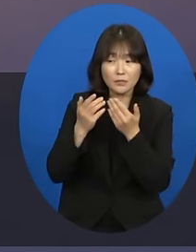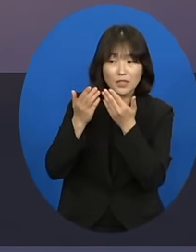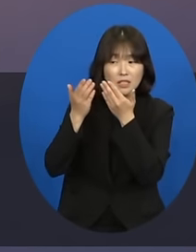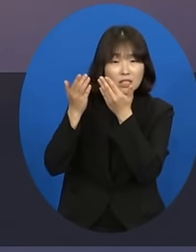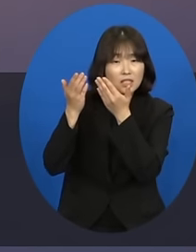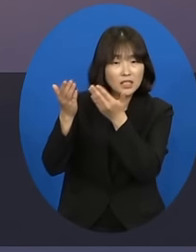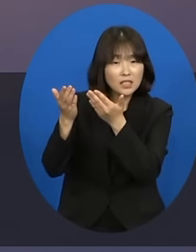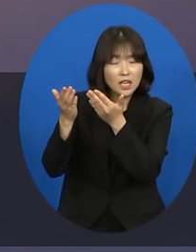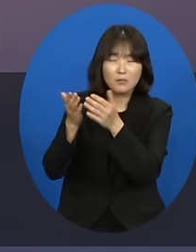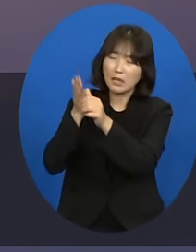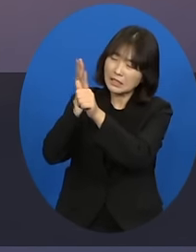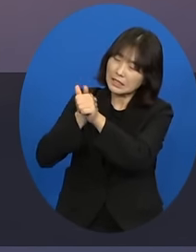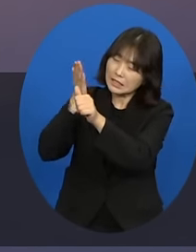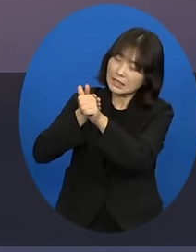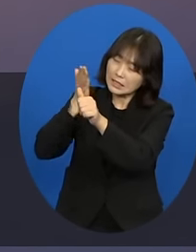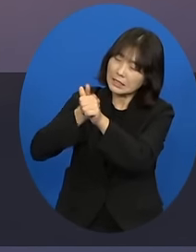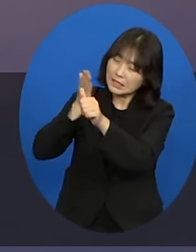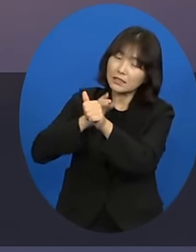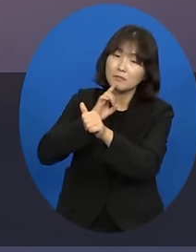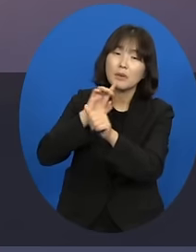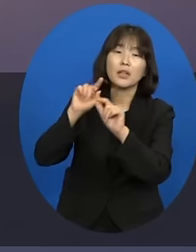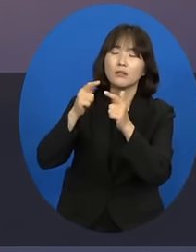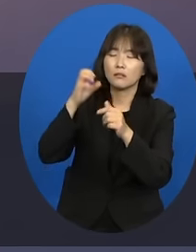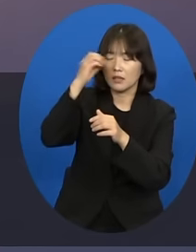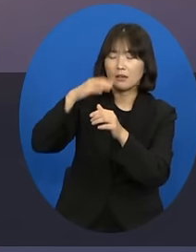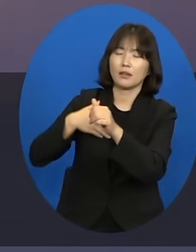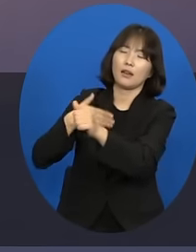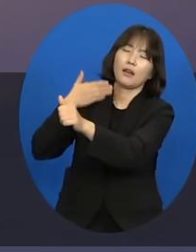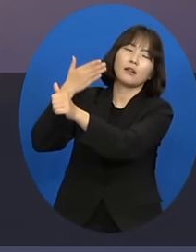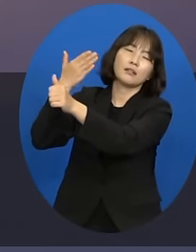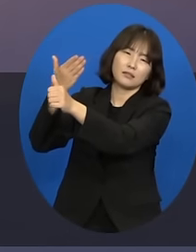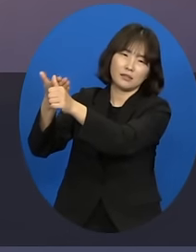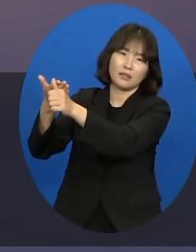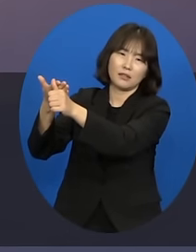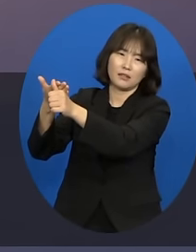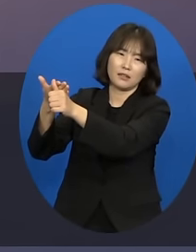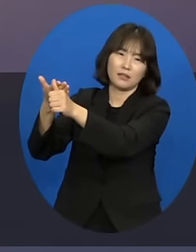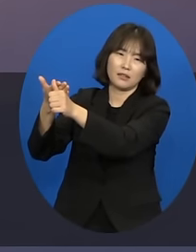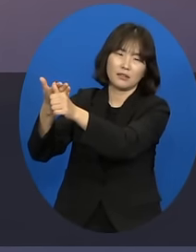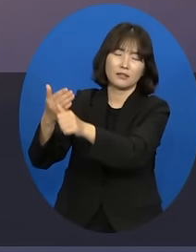요청하고 그런 게 아니라 그냥 알려드려라.